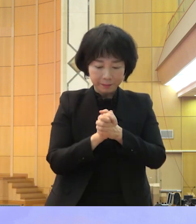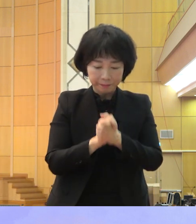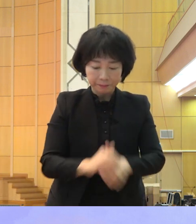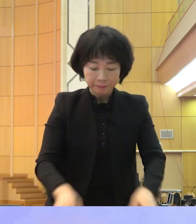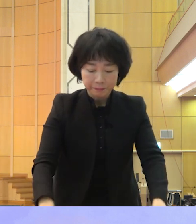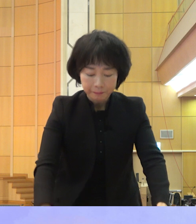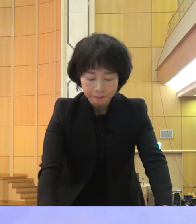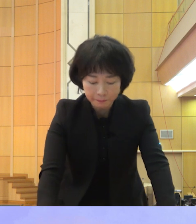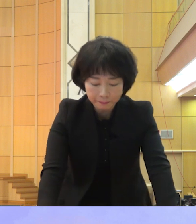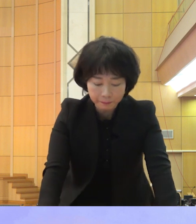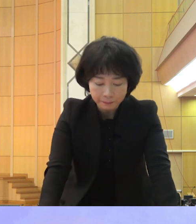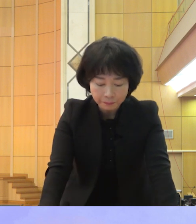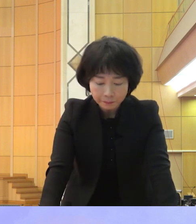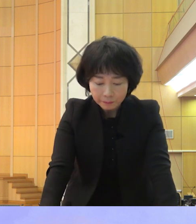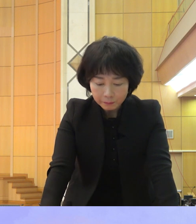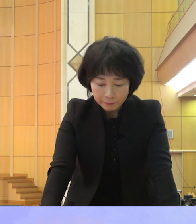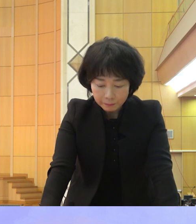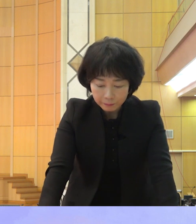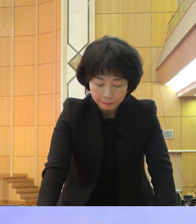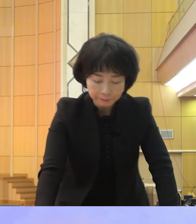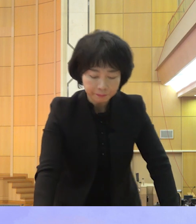기도하옵나이다.